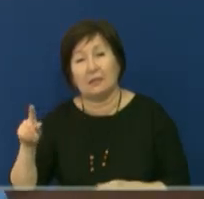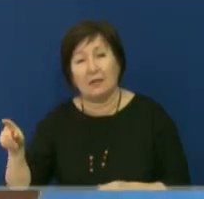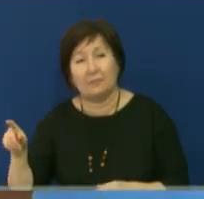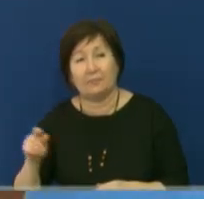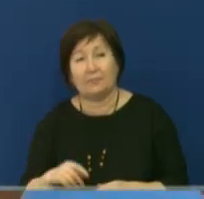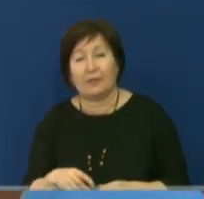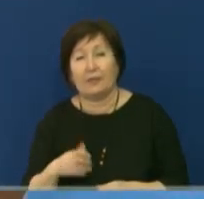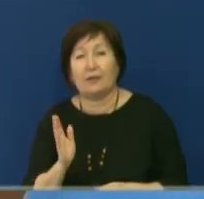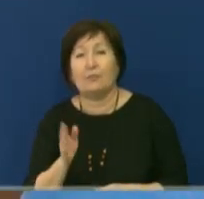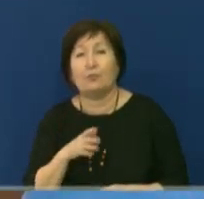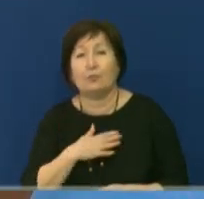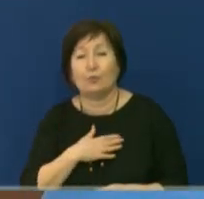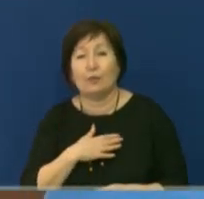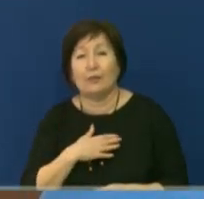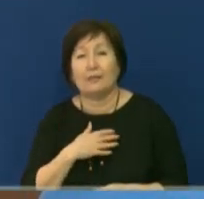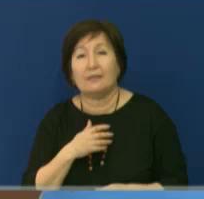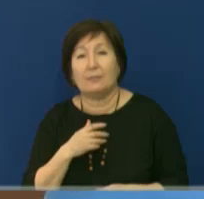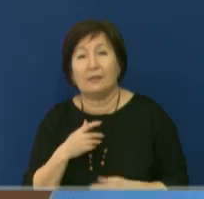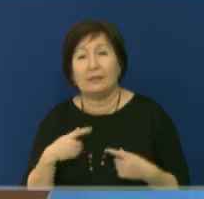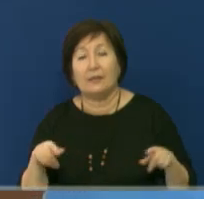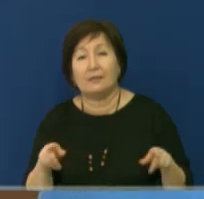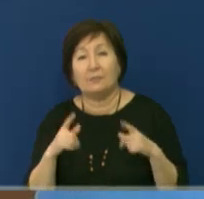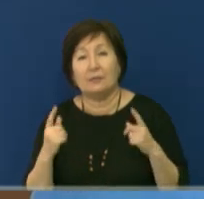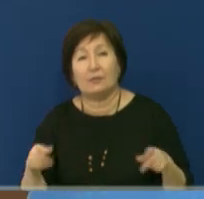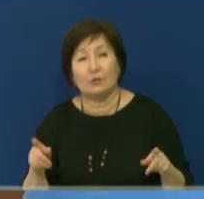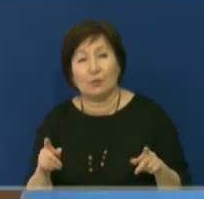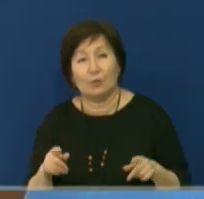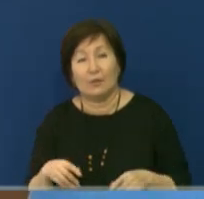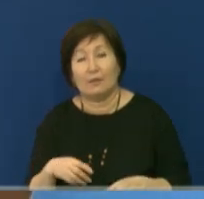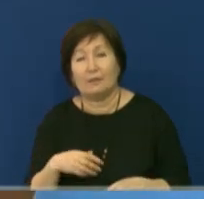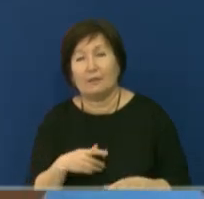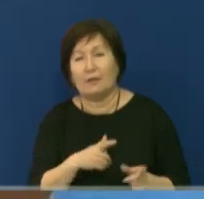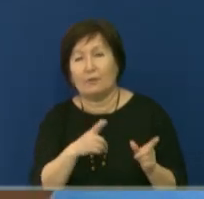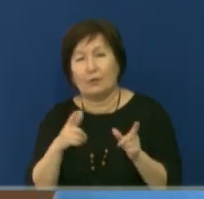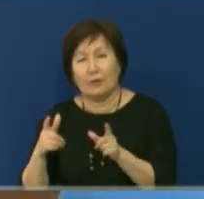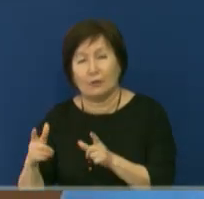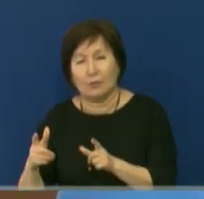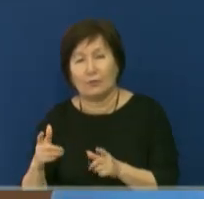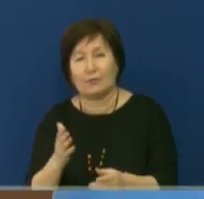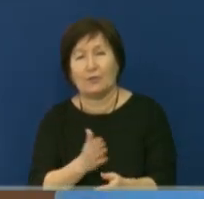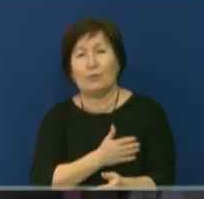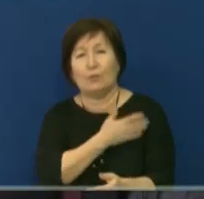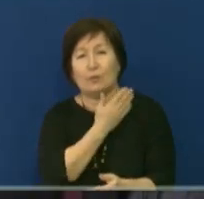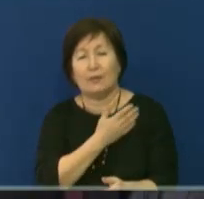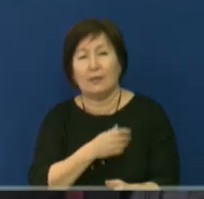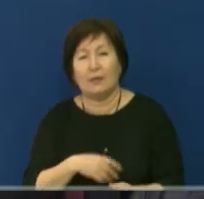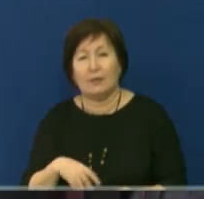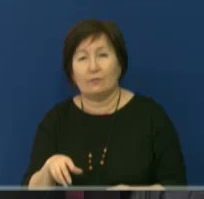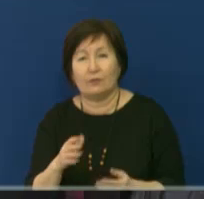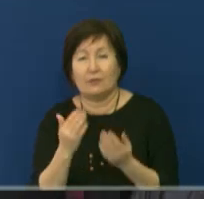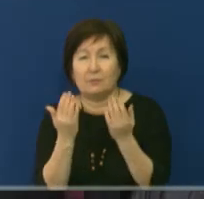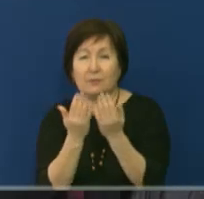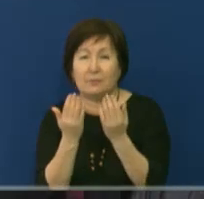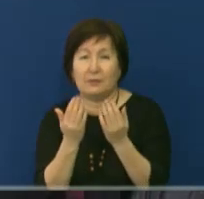Мен Ирбит әнін орындаймын. Біз бұл әнді ұзақ уақыт бойы дайындадық. Бұл мектеп өте қызықты. Қазіргі